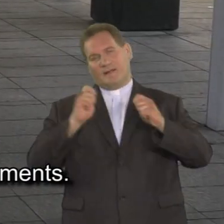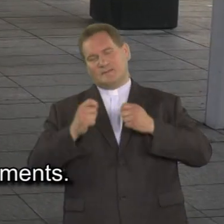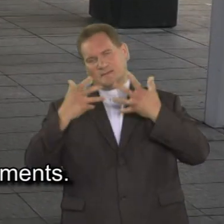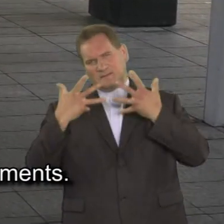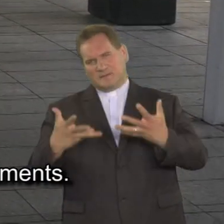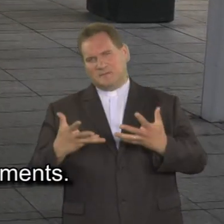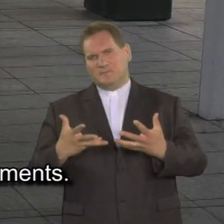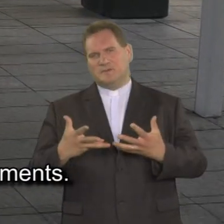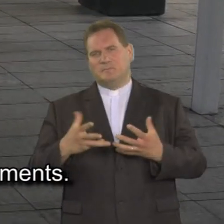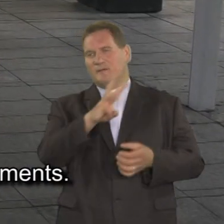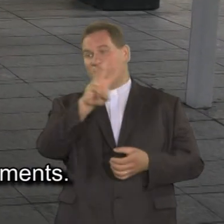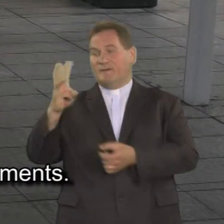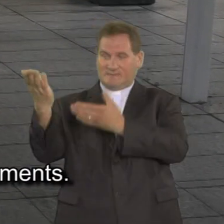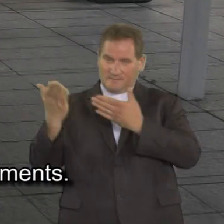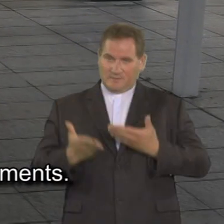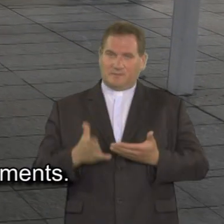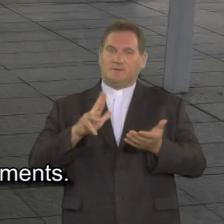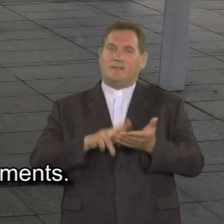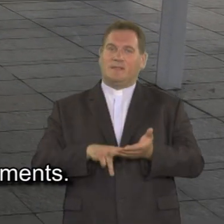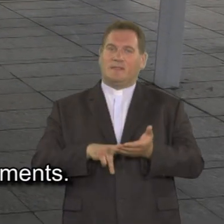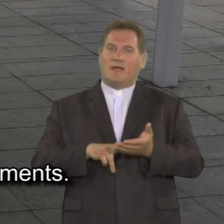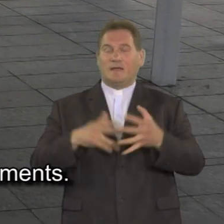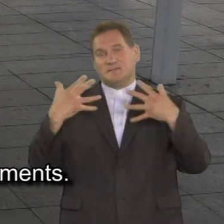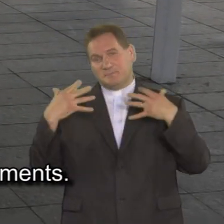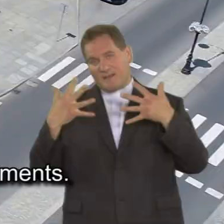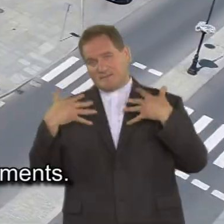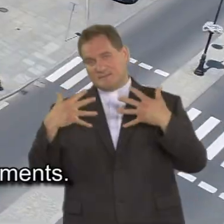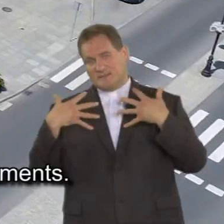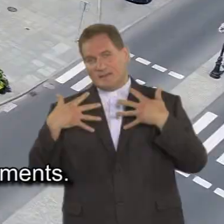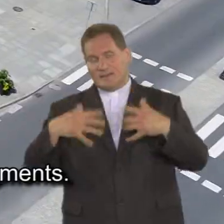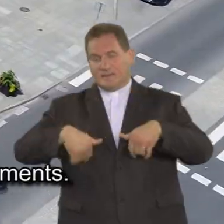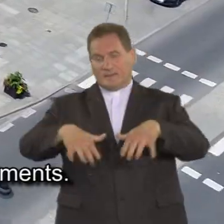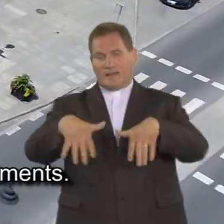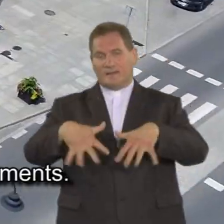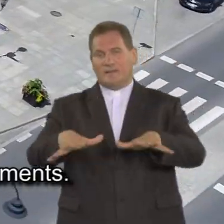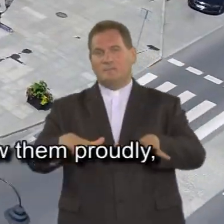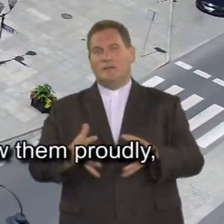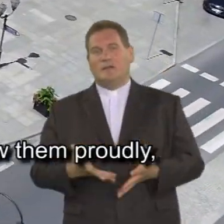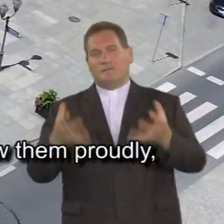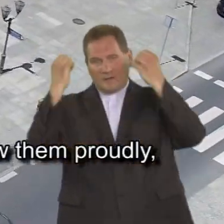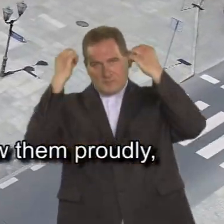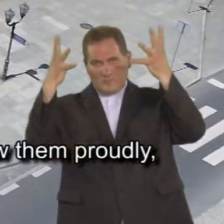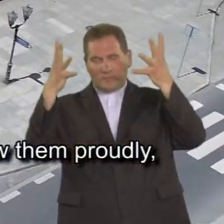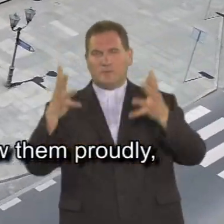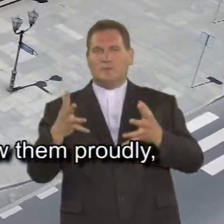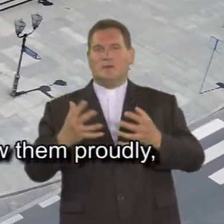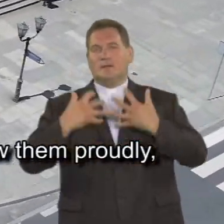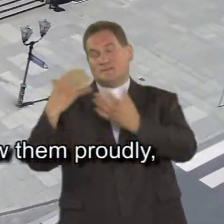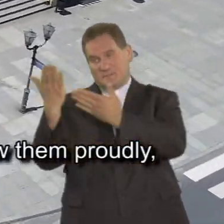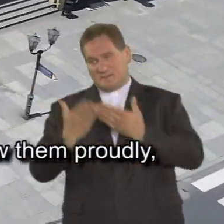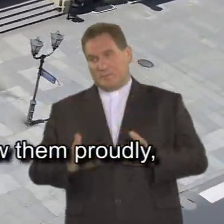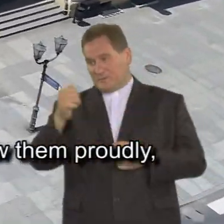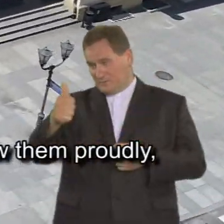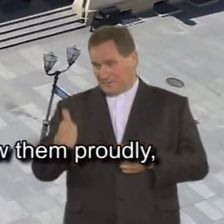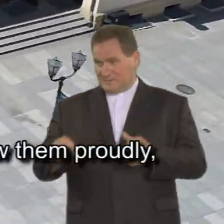Wakacje. Chcieliśmy Państwa zaprosić na spacer traktem wielu kultur. A zwłaszcza chcemy